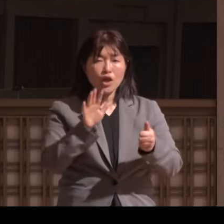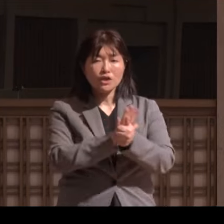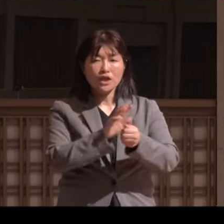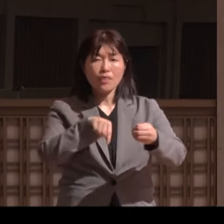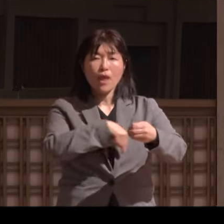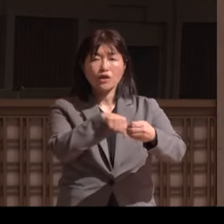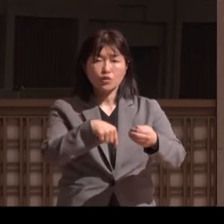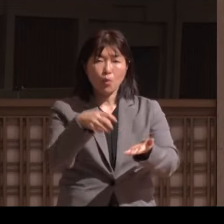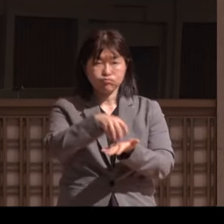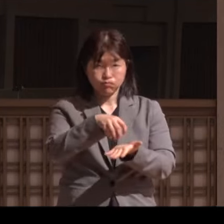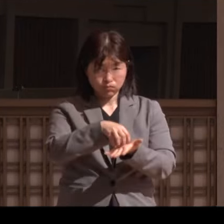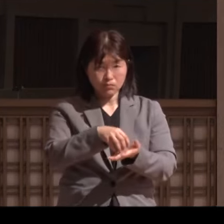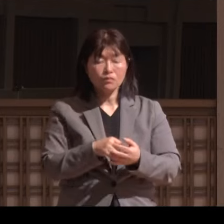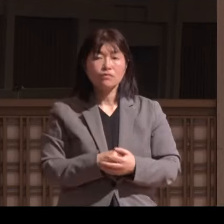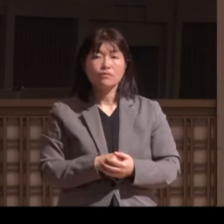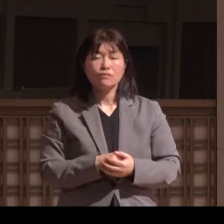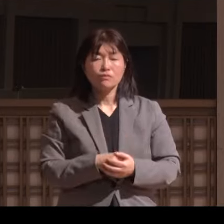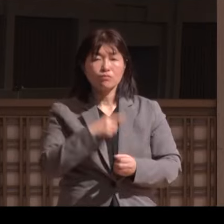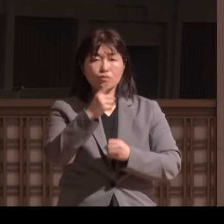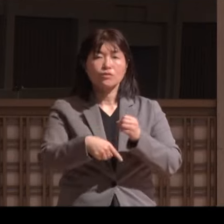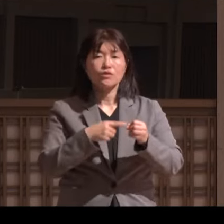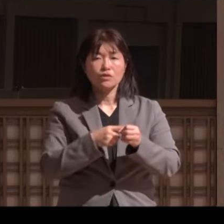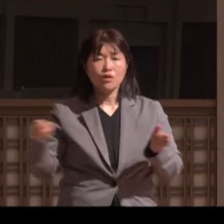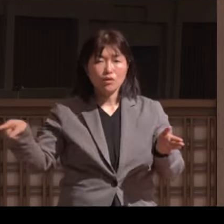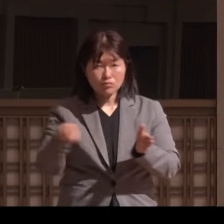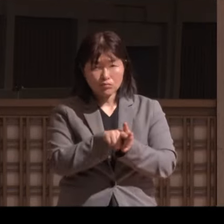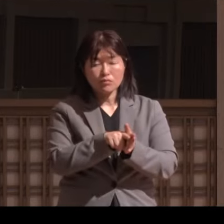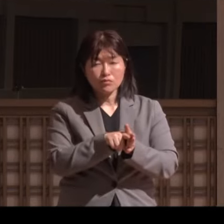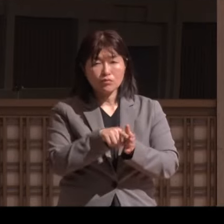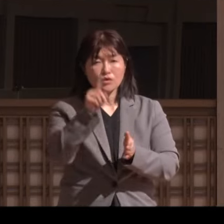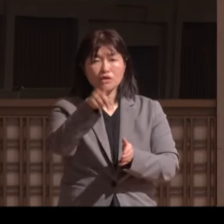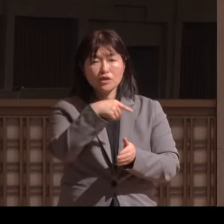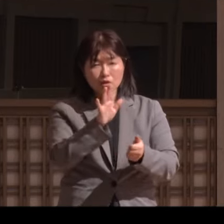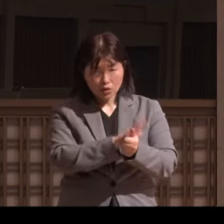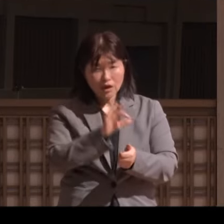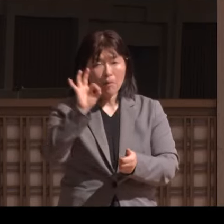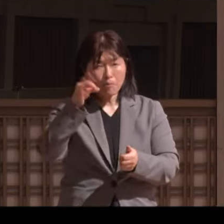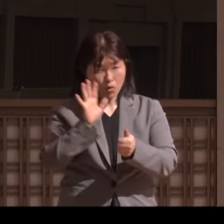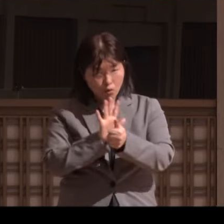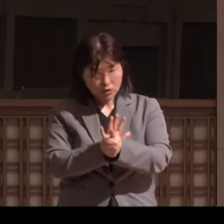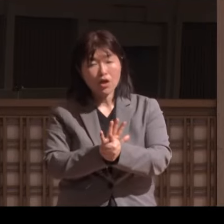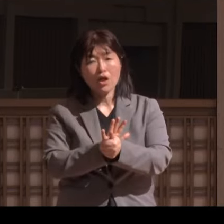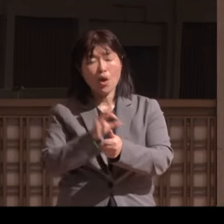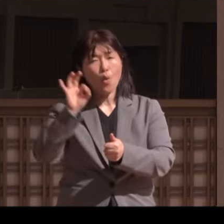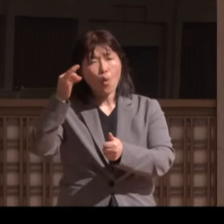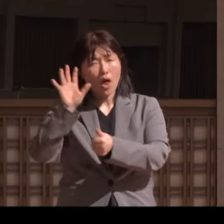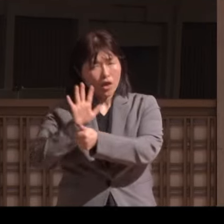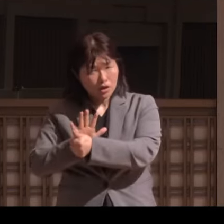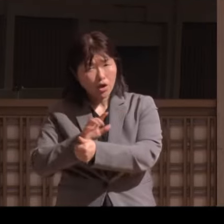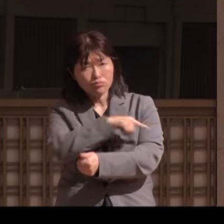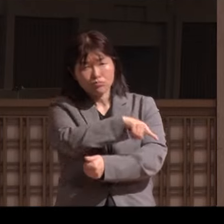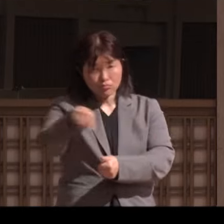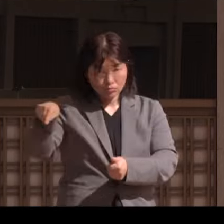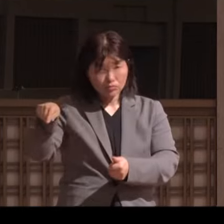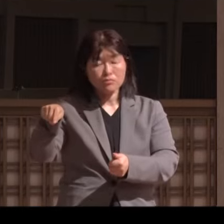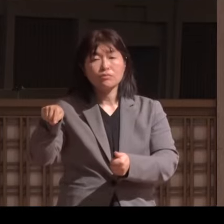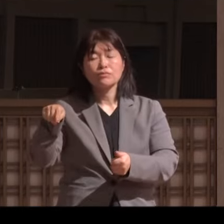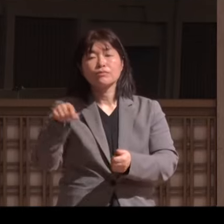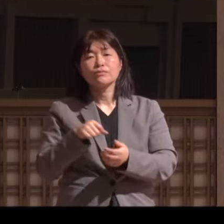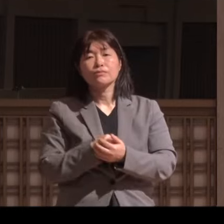ございますでそこでもう今1年経ってあのやってるんですが人の支援物の支援そしてお金の支援というのをですね今やってます